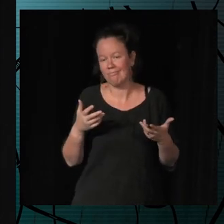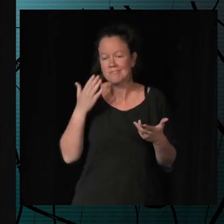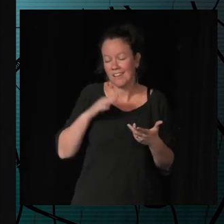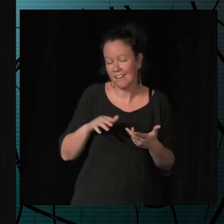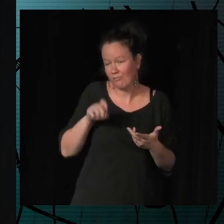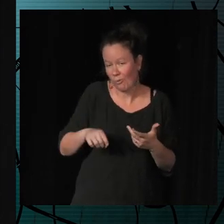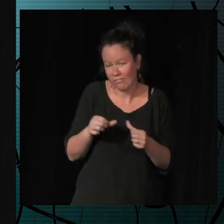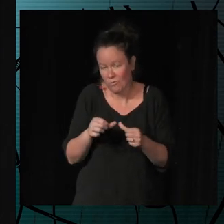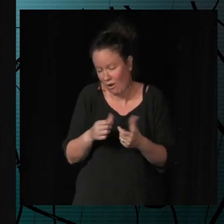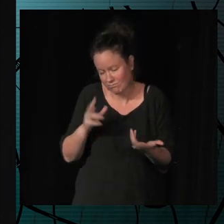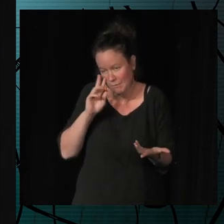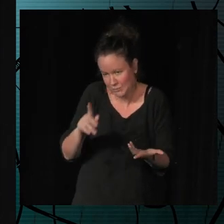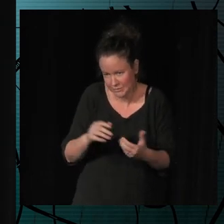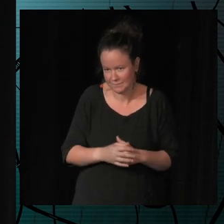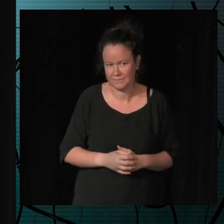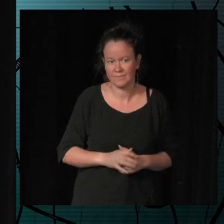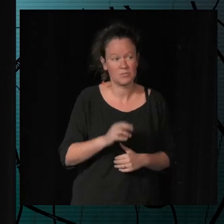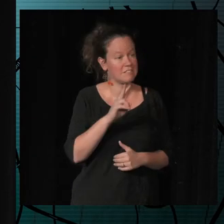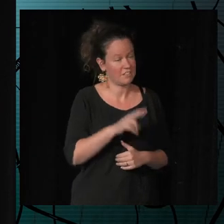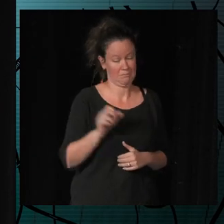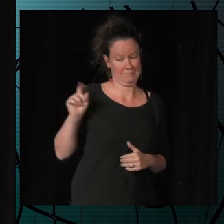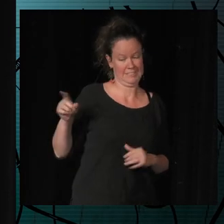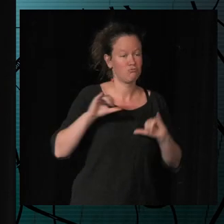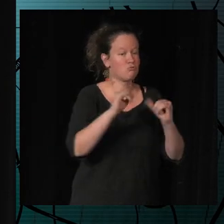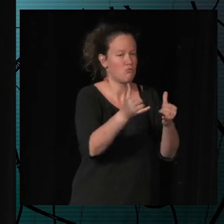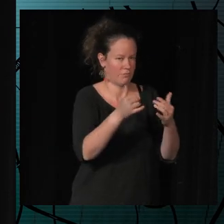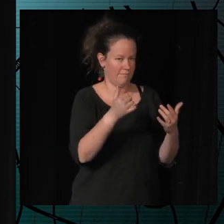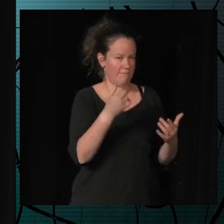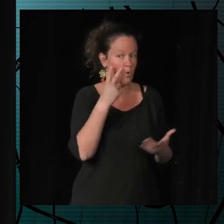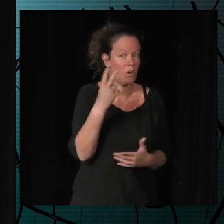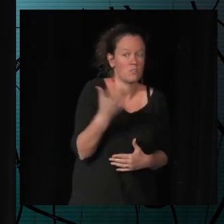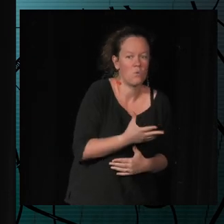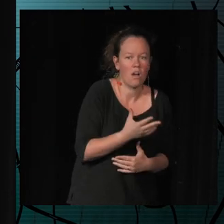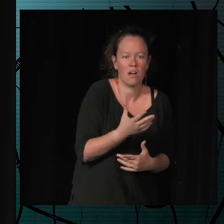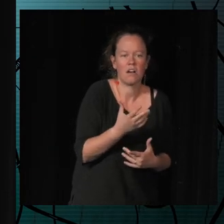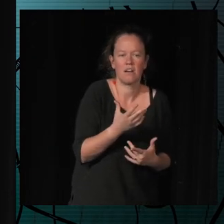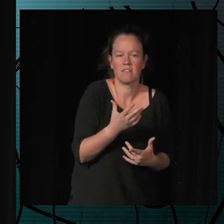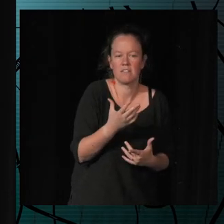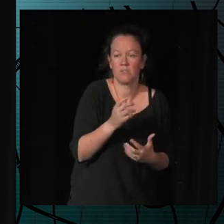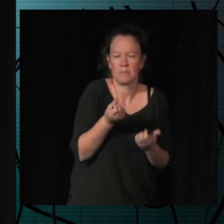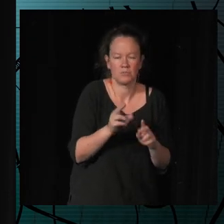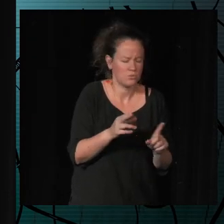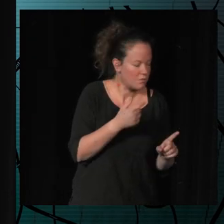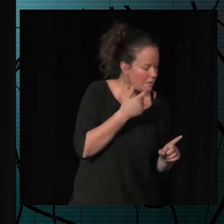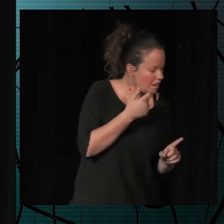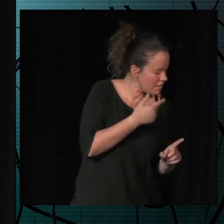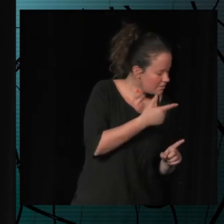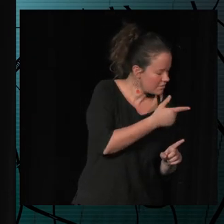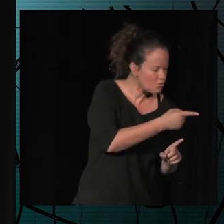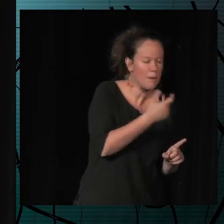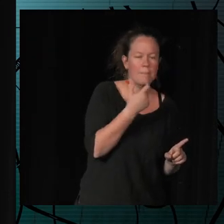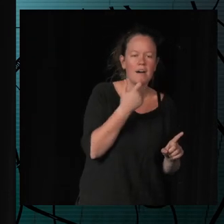que on ne sait plus ce qu'on regarde en fait quand on est devant àan 2 et que vous parlez tout à l'heure de enfin tous les deux c'était to guillum du du moteur 3D et du côté